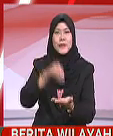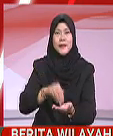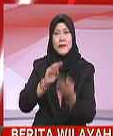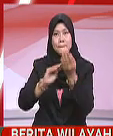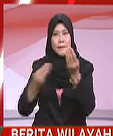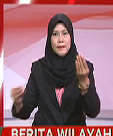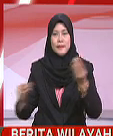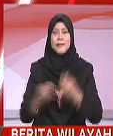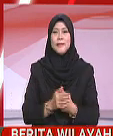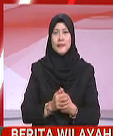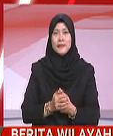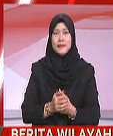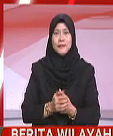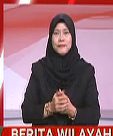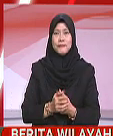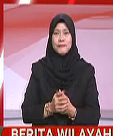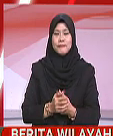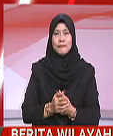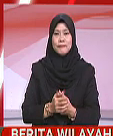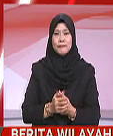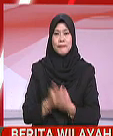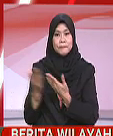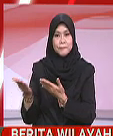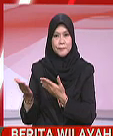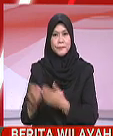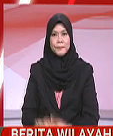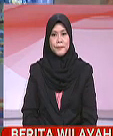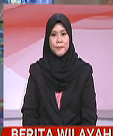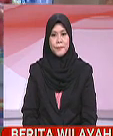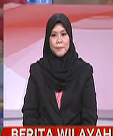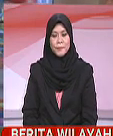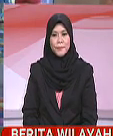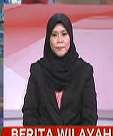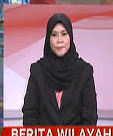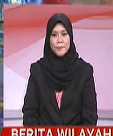Miri. Jadi teruskan dengan laporannya, Catherine.